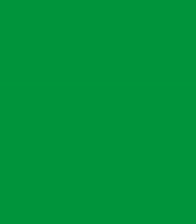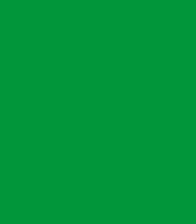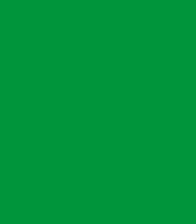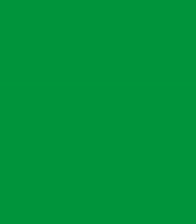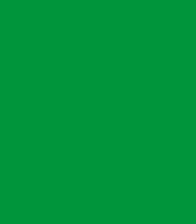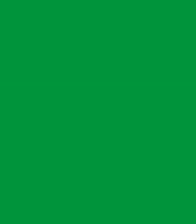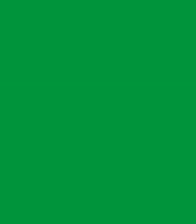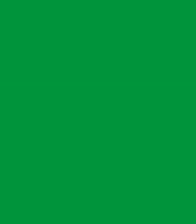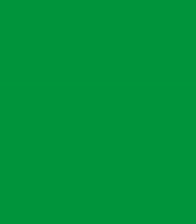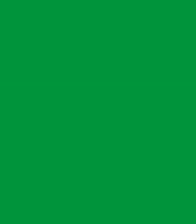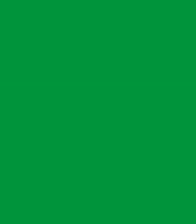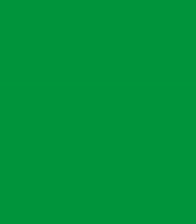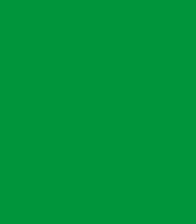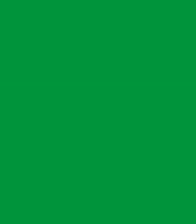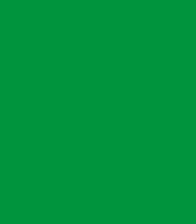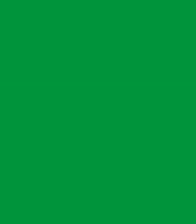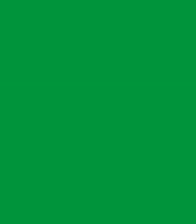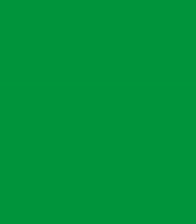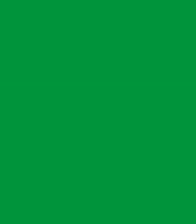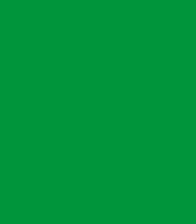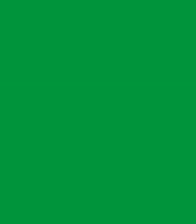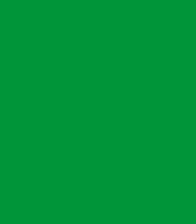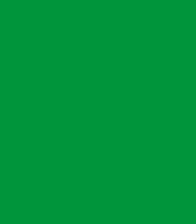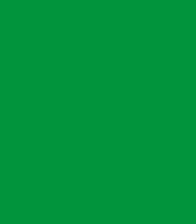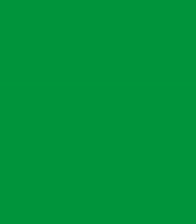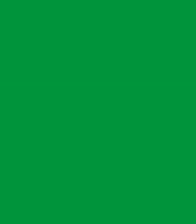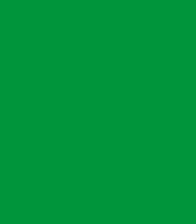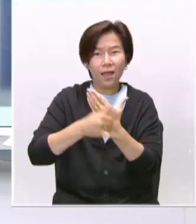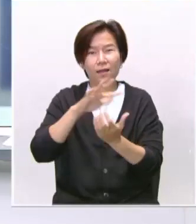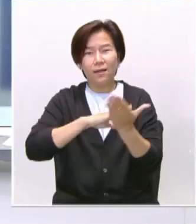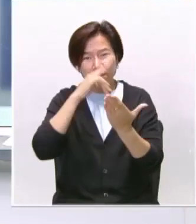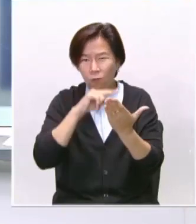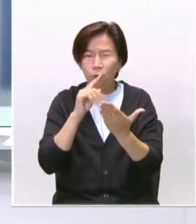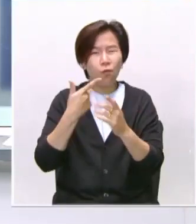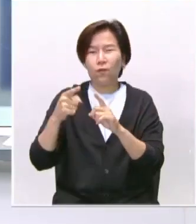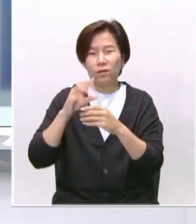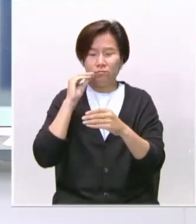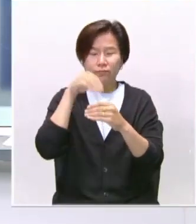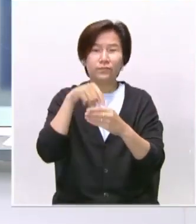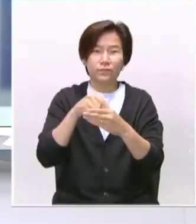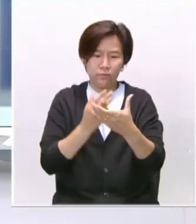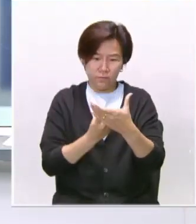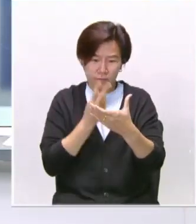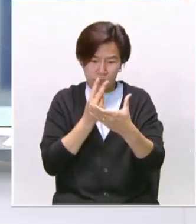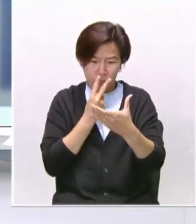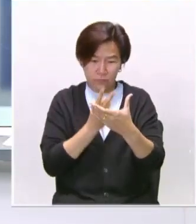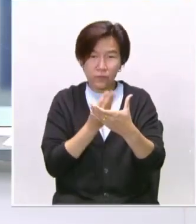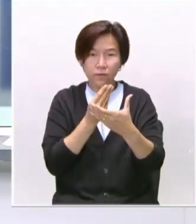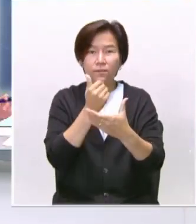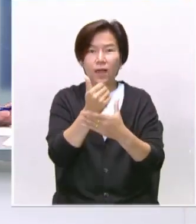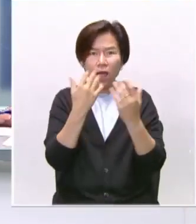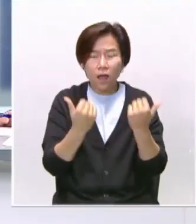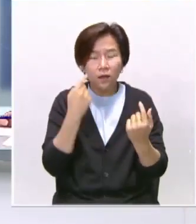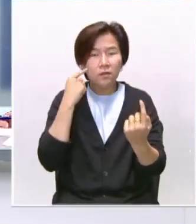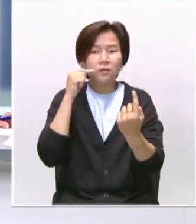สั่งง่ายส่งถึงที่เหมือนมี 7-11 ในมือคุณ 7 Delivery การไว้อาลัยให้กับผู้เสียชีวิตจากเหตุโศ